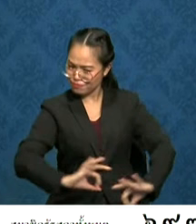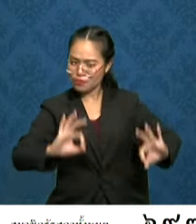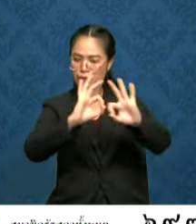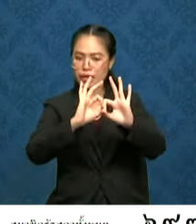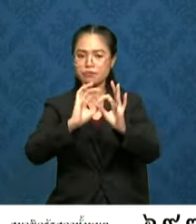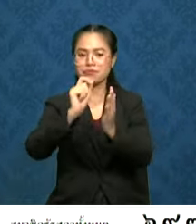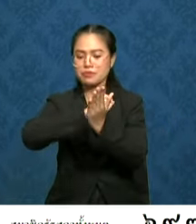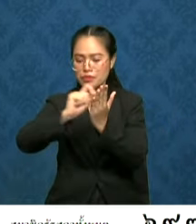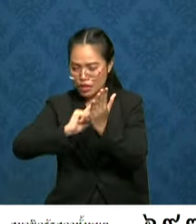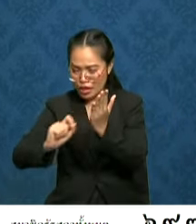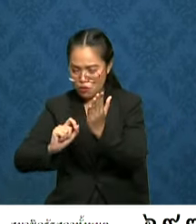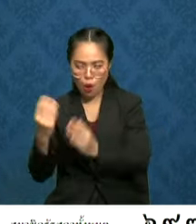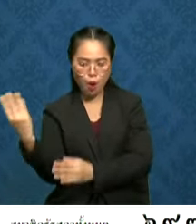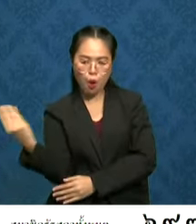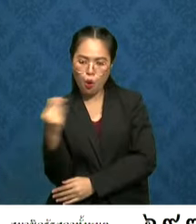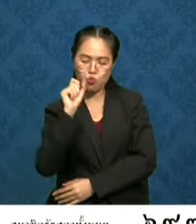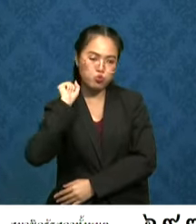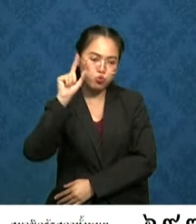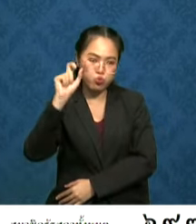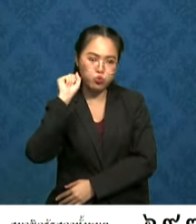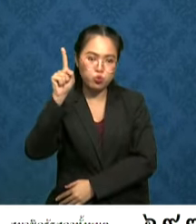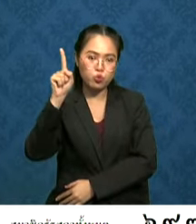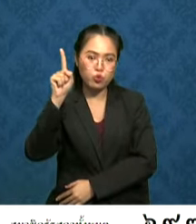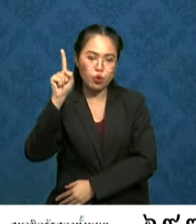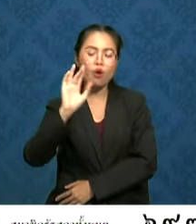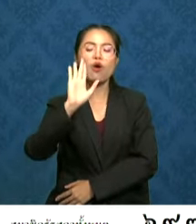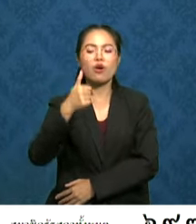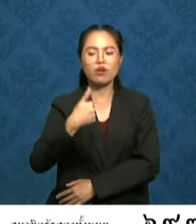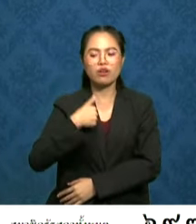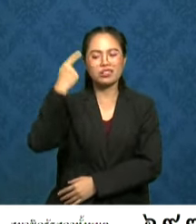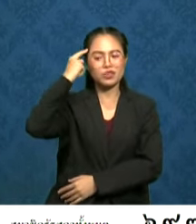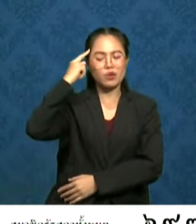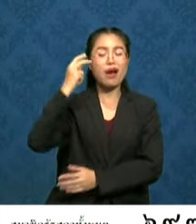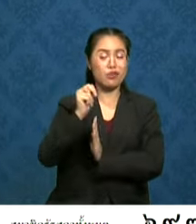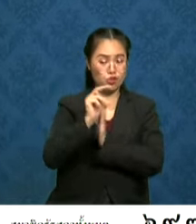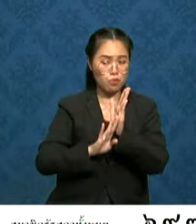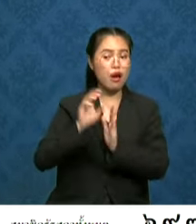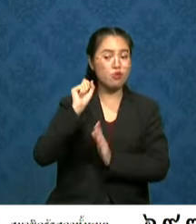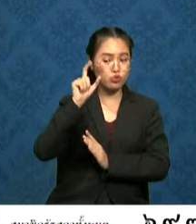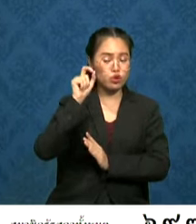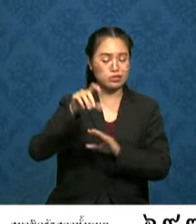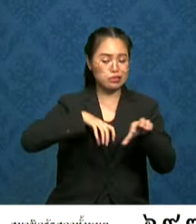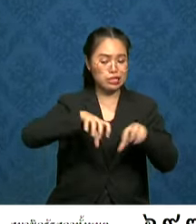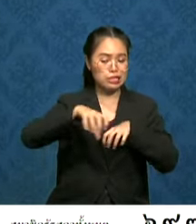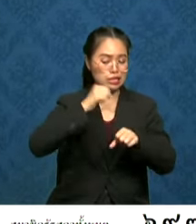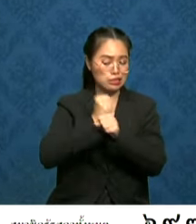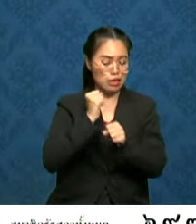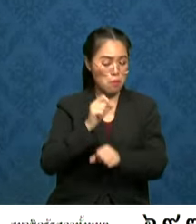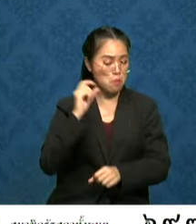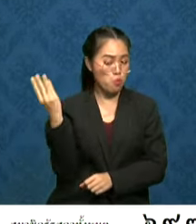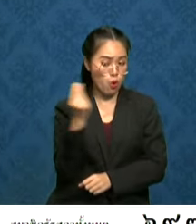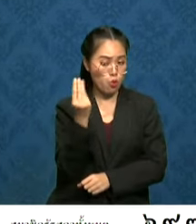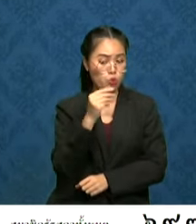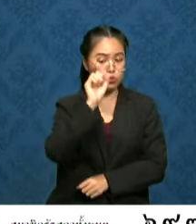โดยเร็วที่สุดนี่หมายถึงว่าจะต้องอยู่ในหมวดนโยบายเร่งด่วนที่จะดำเนินการทันทีแน่ๆเล